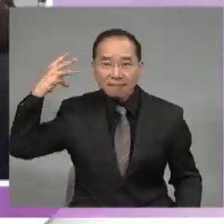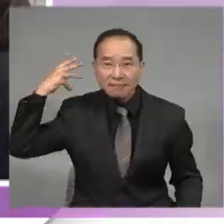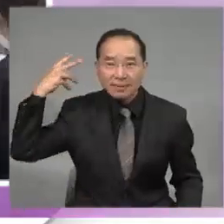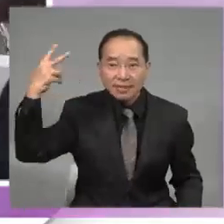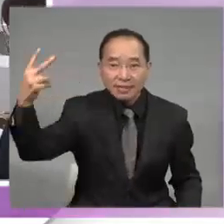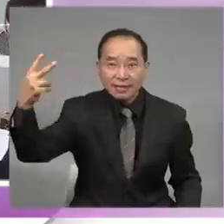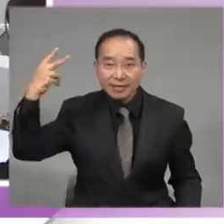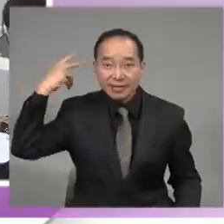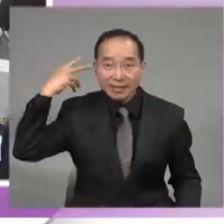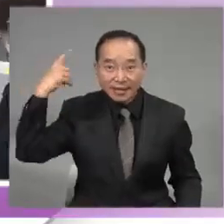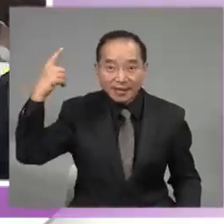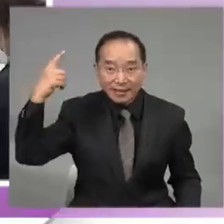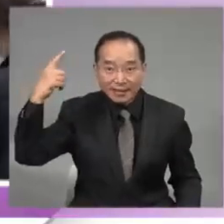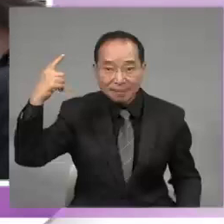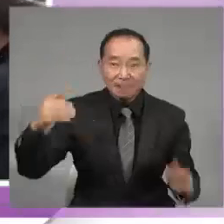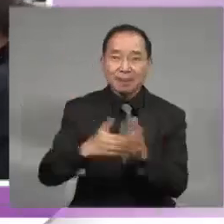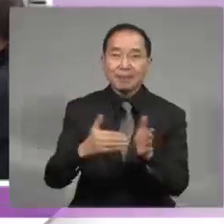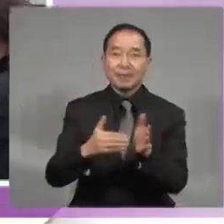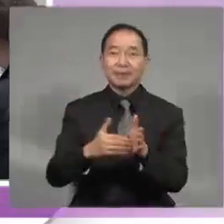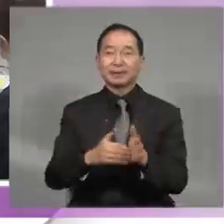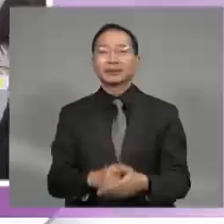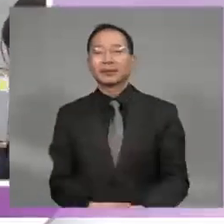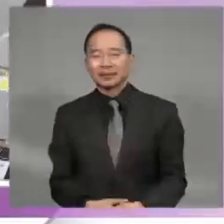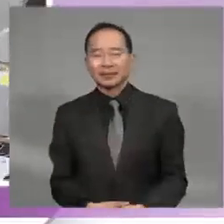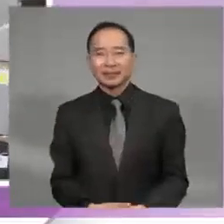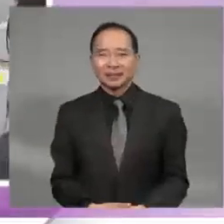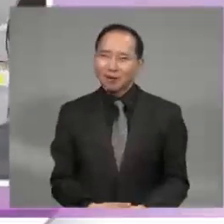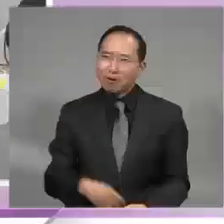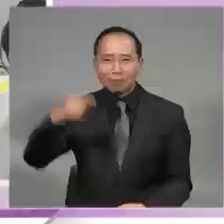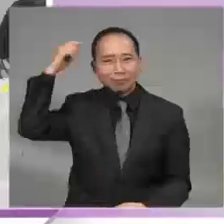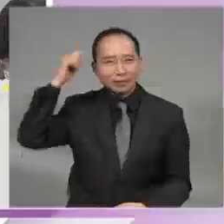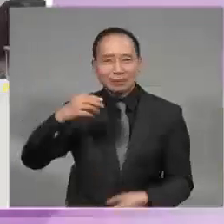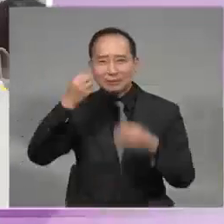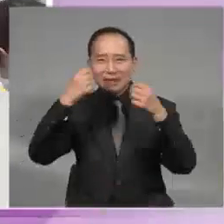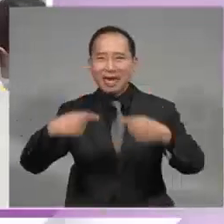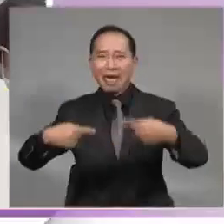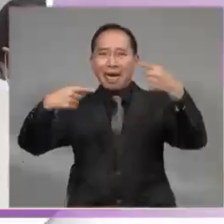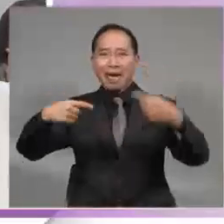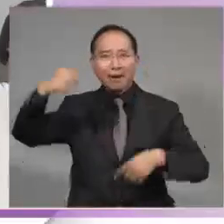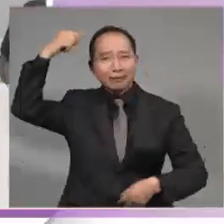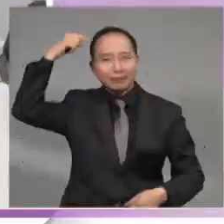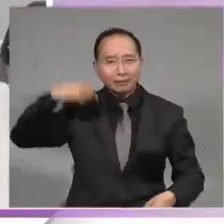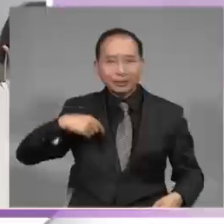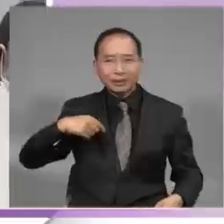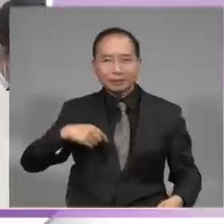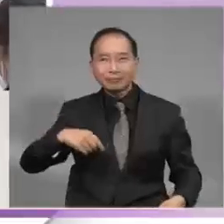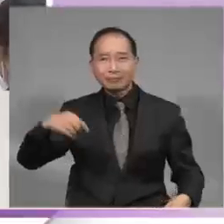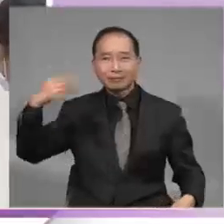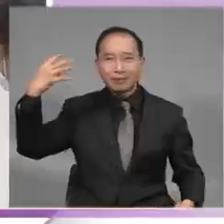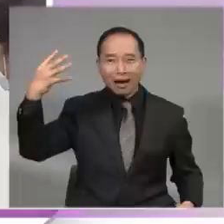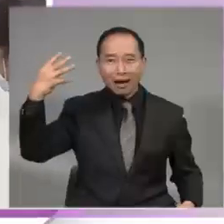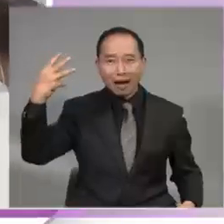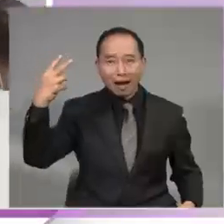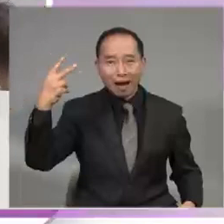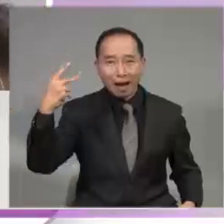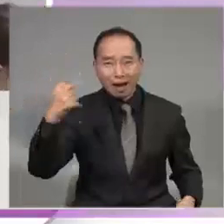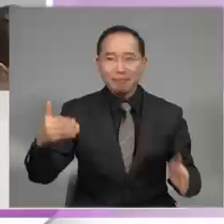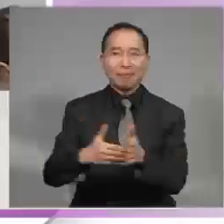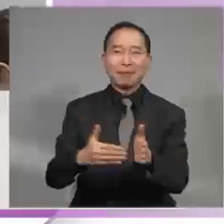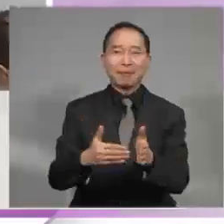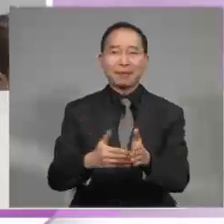2초, 1초. 야, 이거 마치 무슨 제한 종소리 저희가 카운트다운을 하듯이 네, 예, 1일차 사전투표가 이제